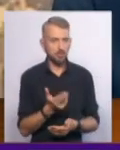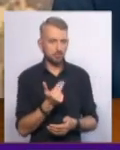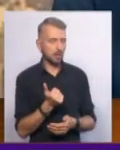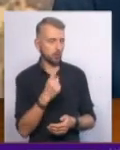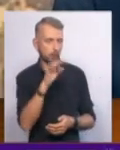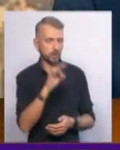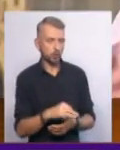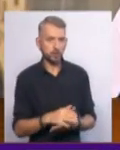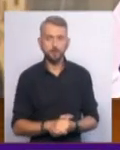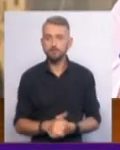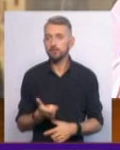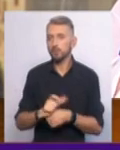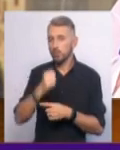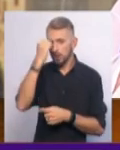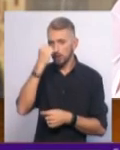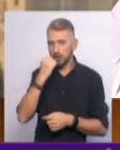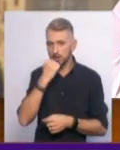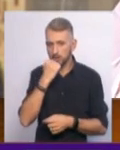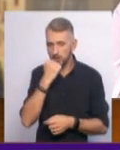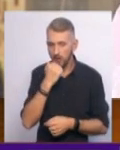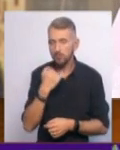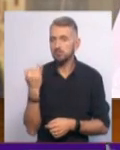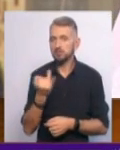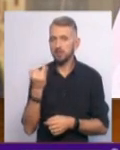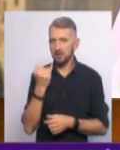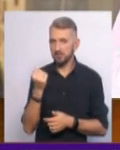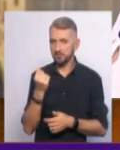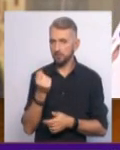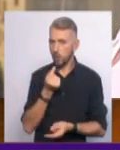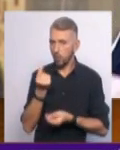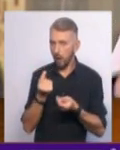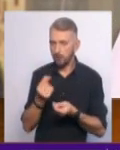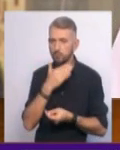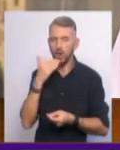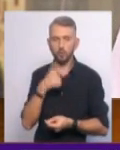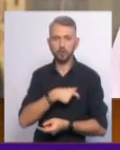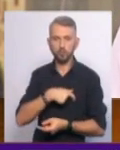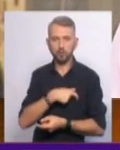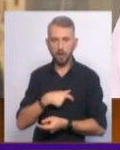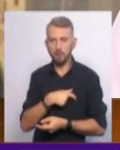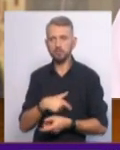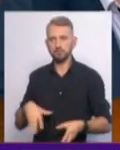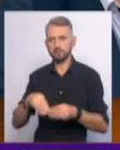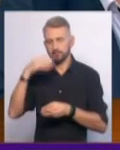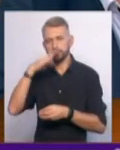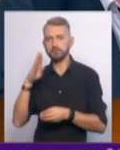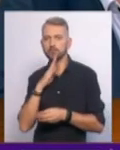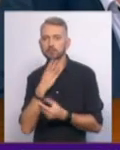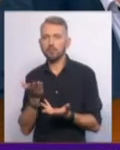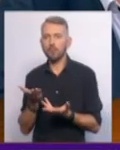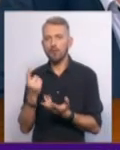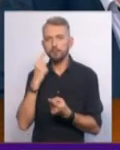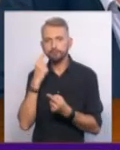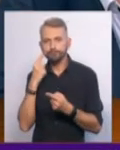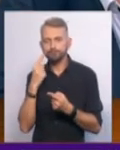закриття. Так, дуже дякую. Дуже цікавий нюанс, тому що багато депутатів розглядають з батьками якісь можливості,